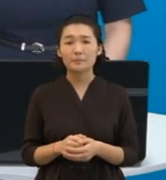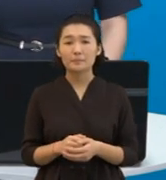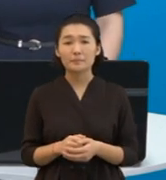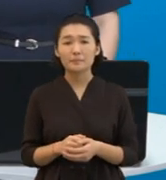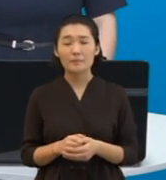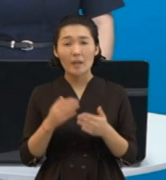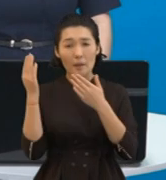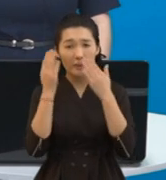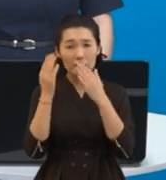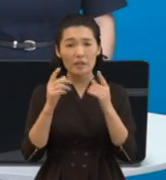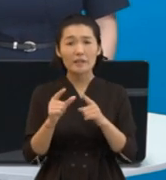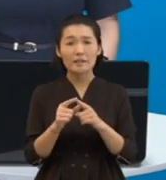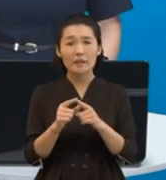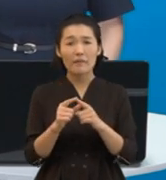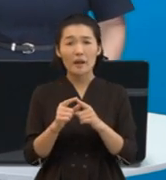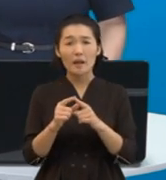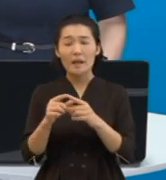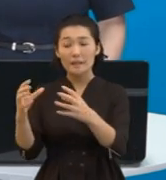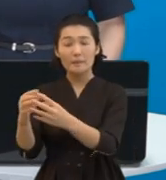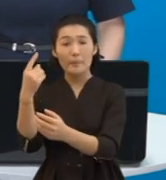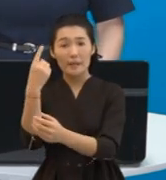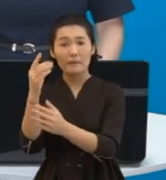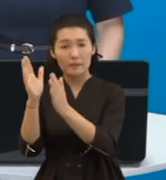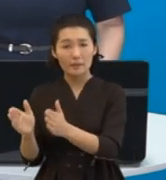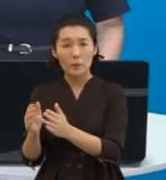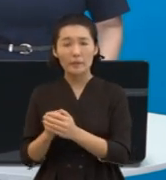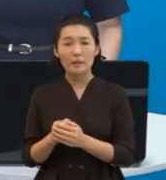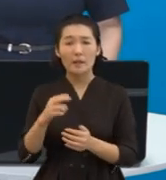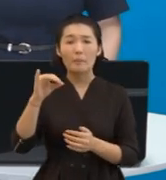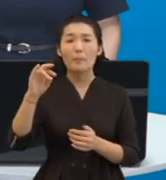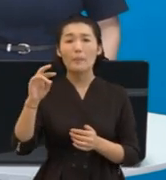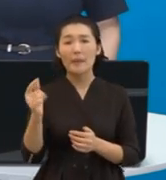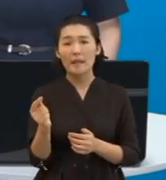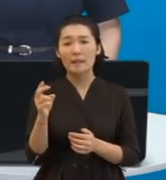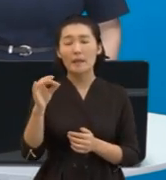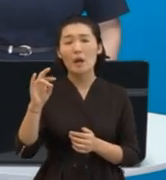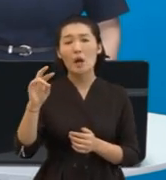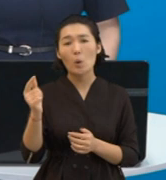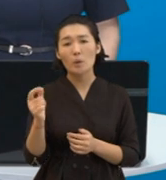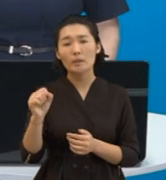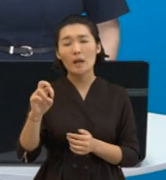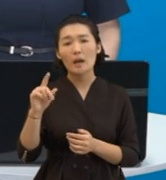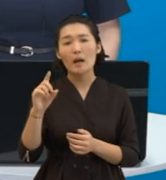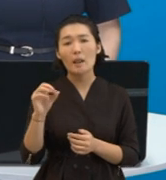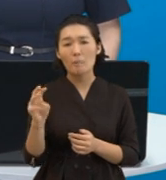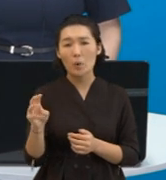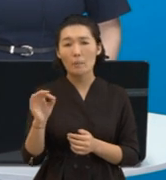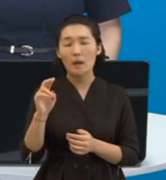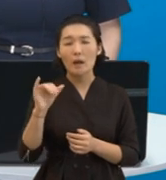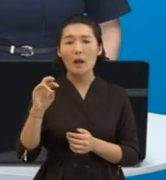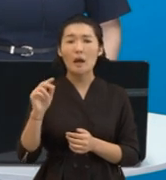прочитайте слова из первого столбика пень он альбом окуньки